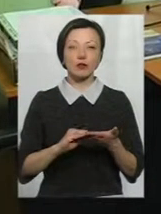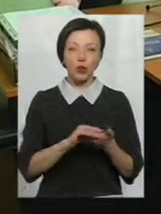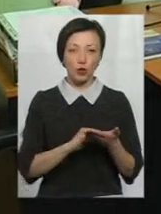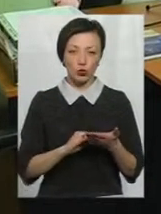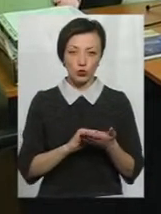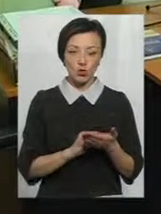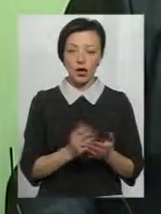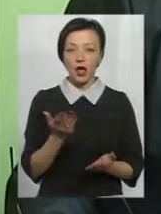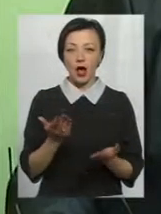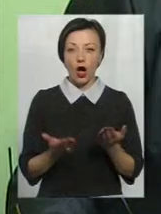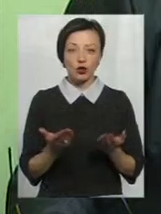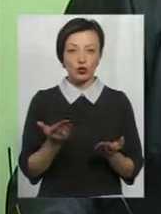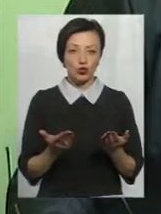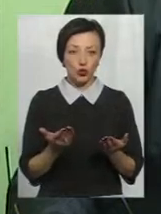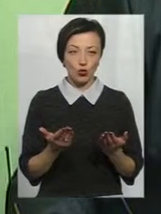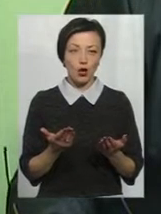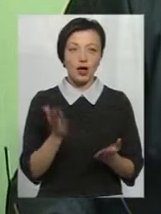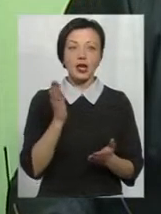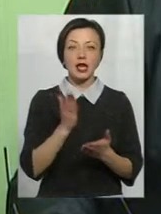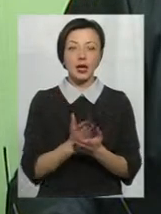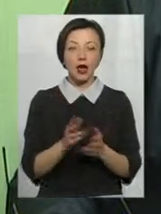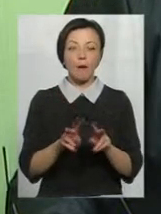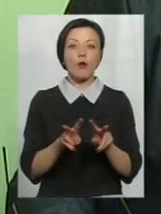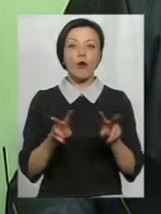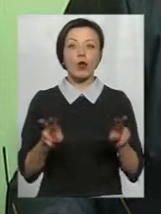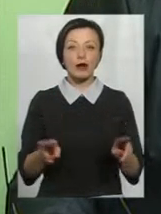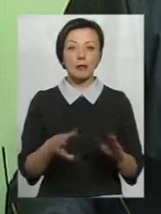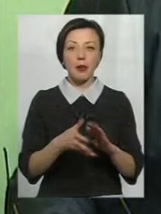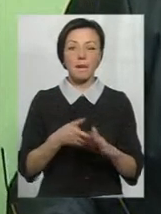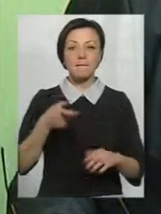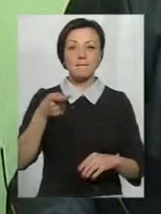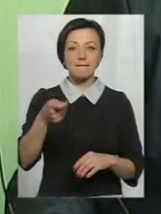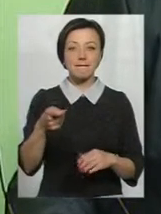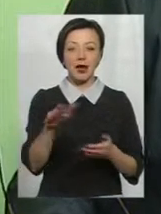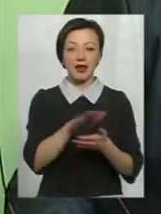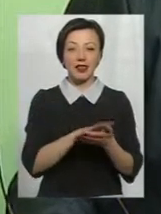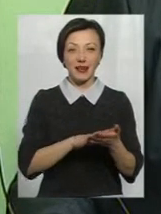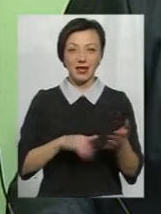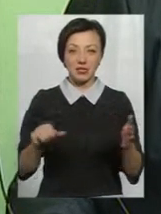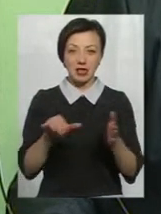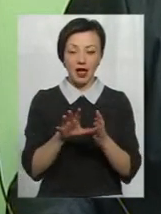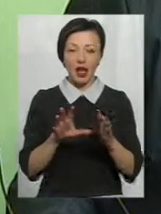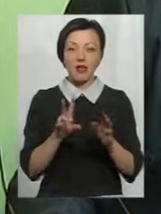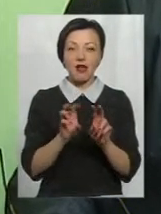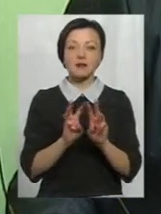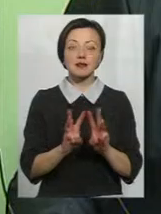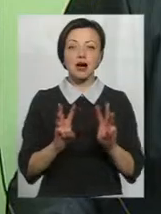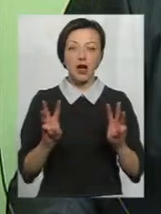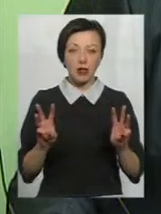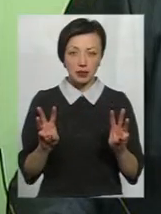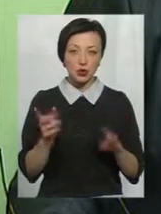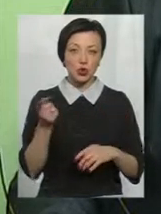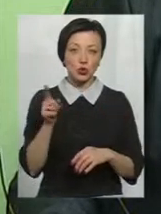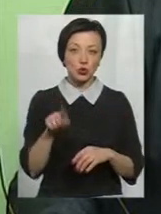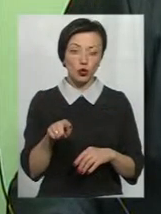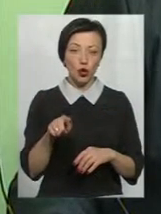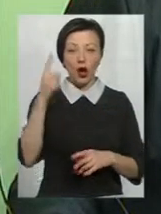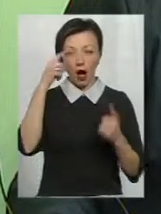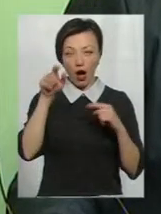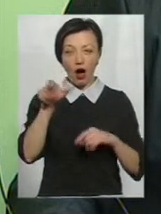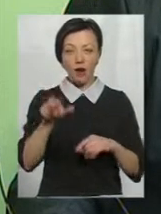Якщо є вже подібна петиція на сайті петицій, то